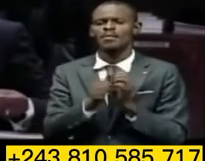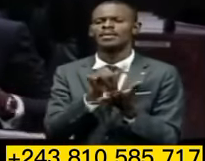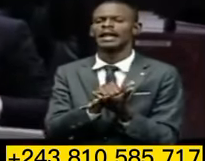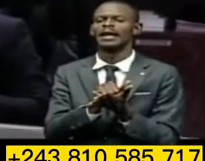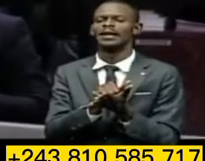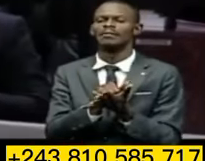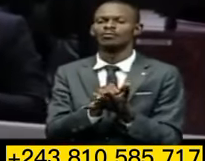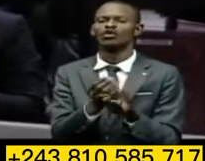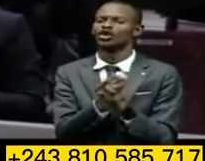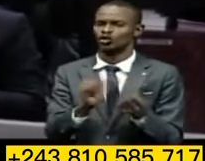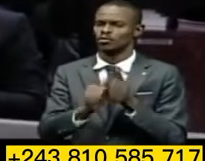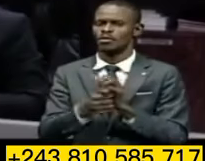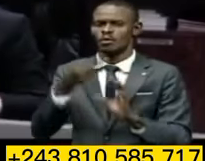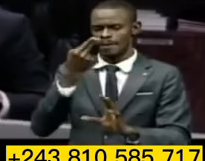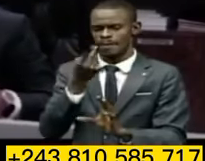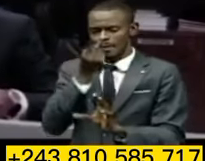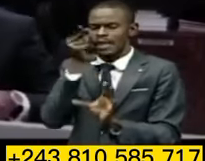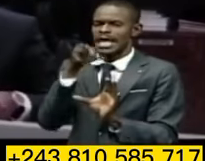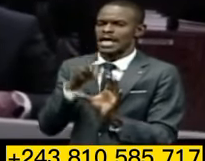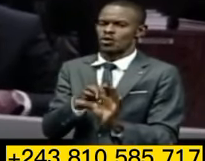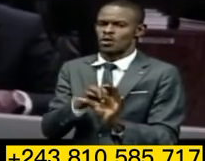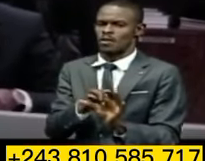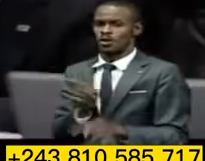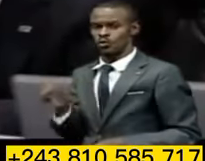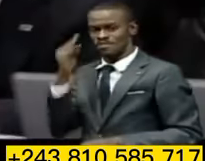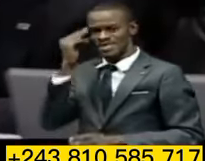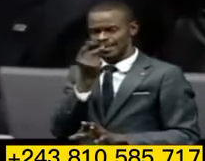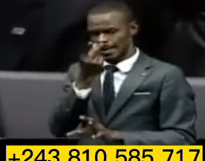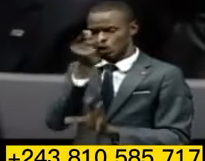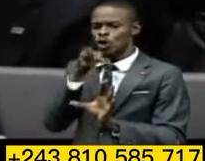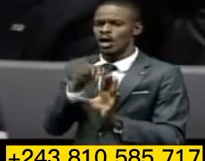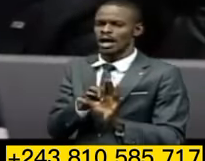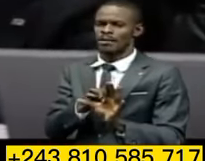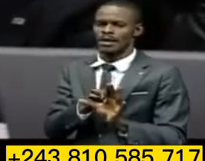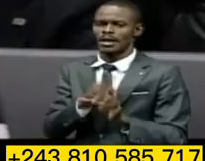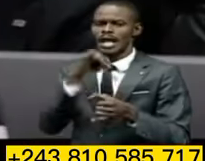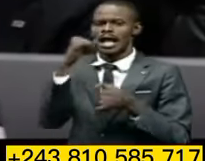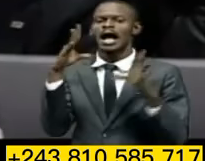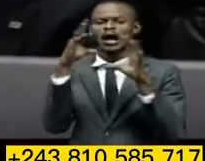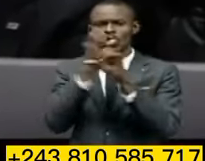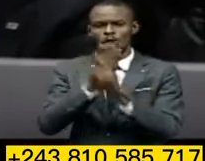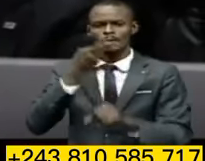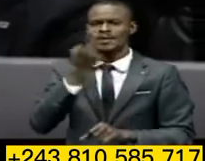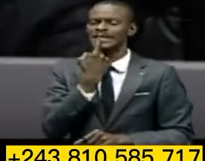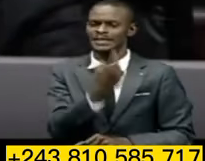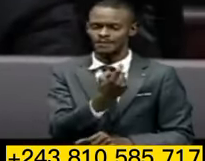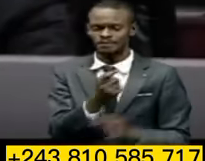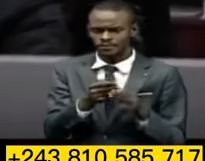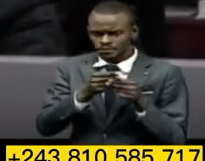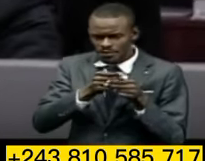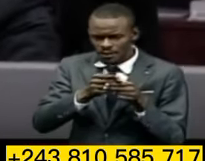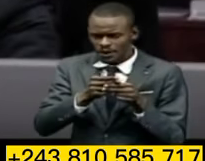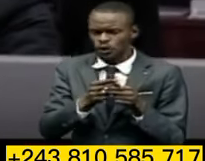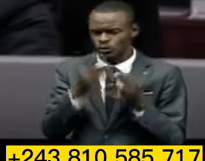Ukraine. Le ministre des Hydrocarbures a conclu son propos en rappelant qu'une série de mesures est en cours d'implémentation pour